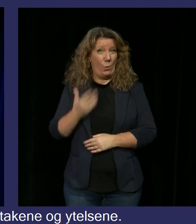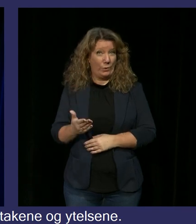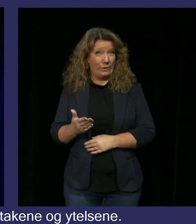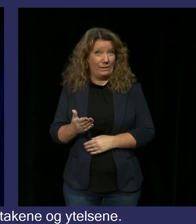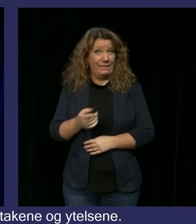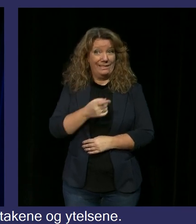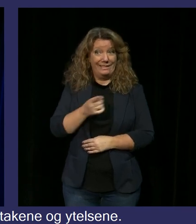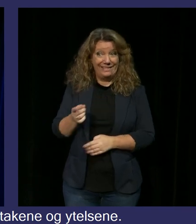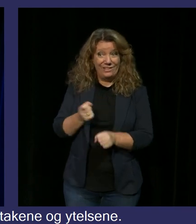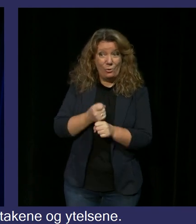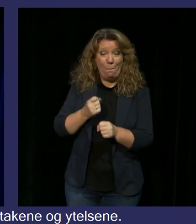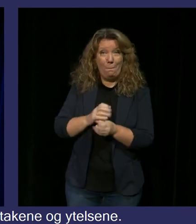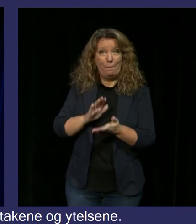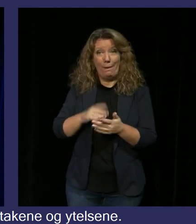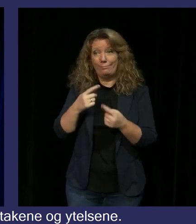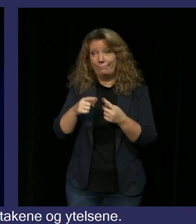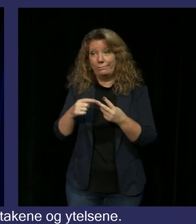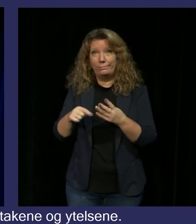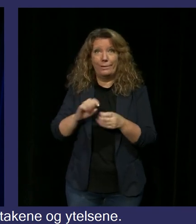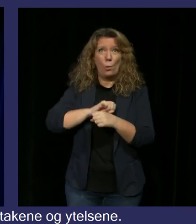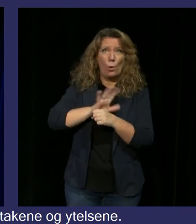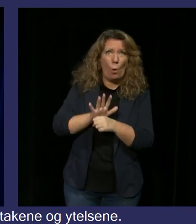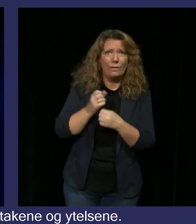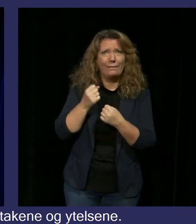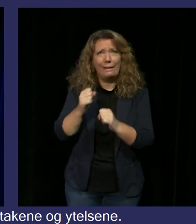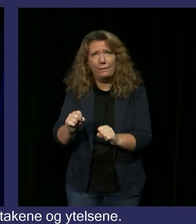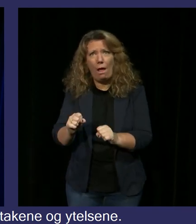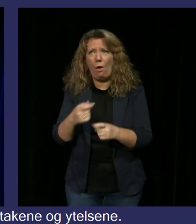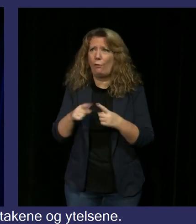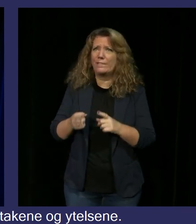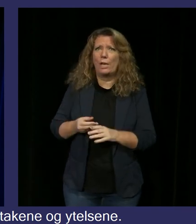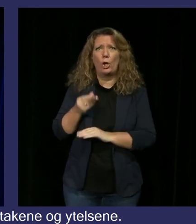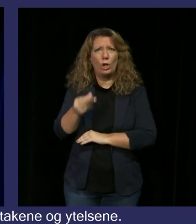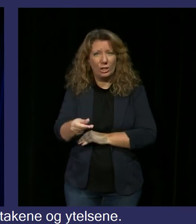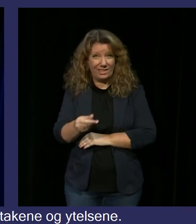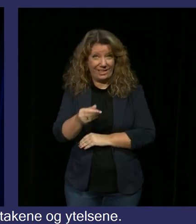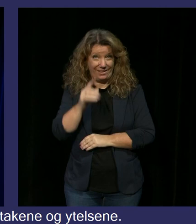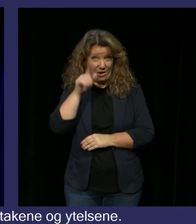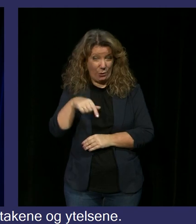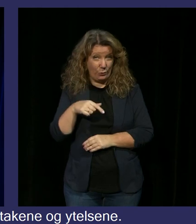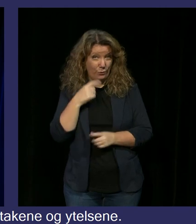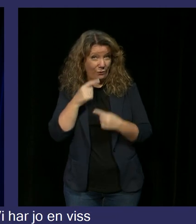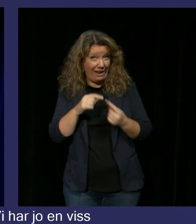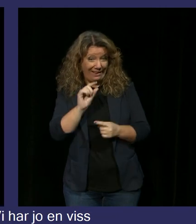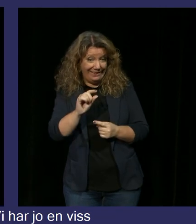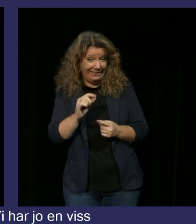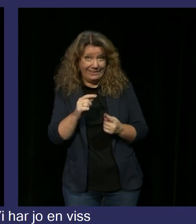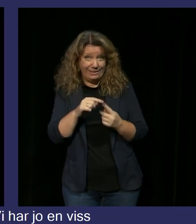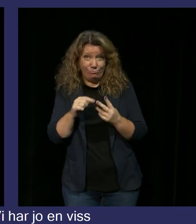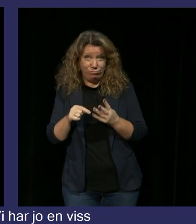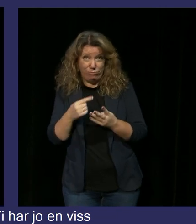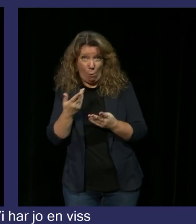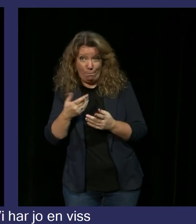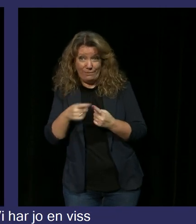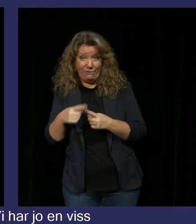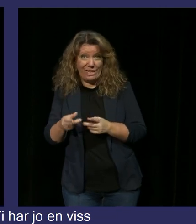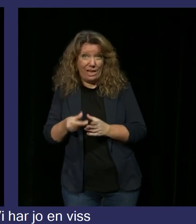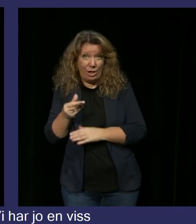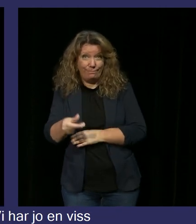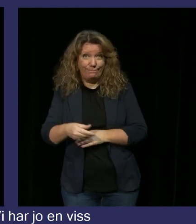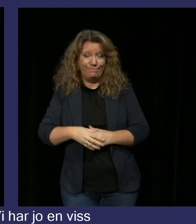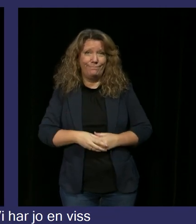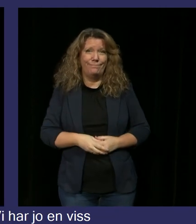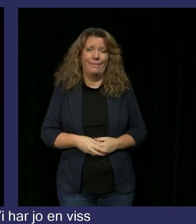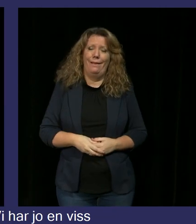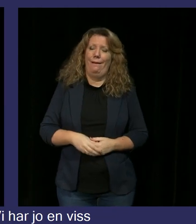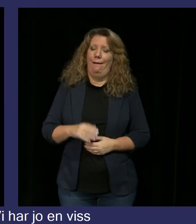ulike koronatiltakene og ytelsene. Kan du fortelle litt om de tiltakene? Ja, det har vært et veldig spesielt